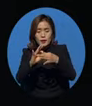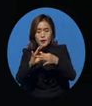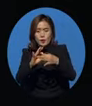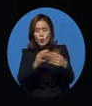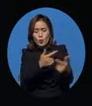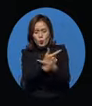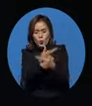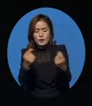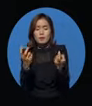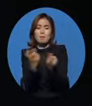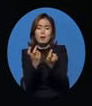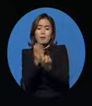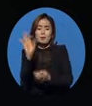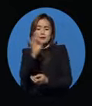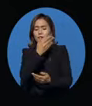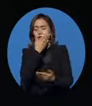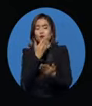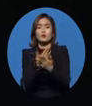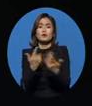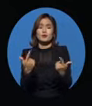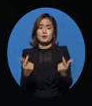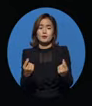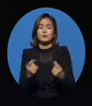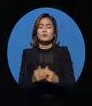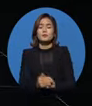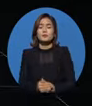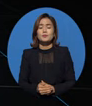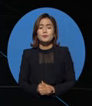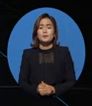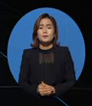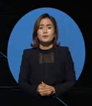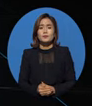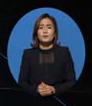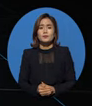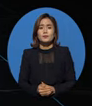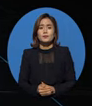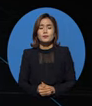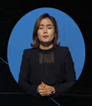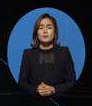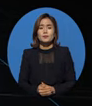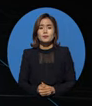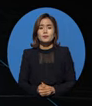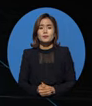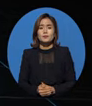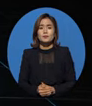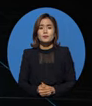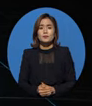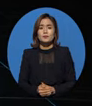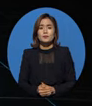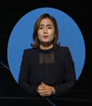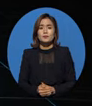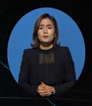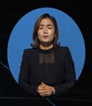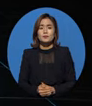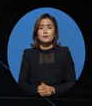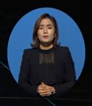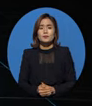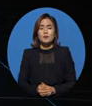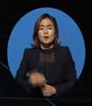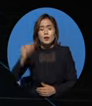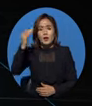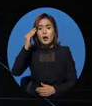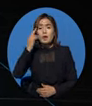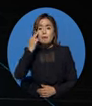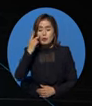방안을 갖는 것이 가장 중요하다 이렇게 생각하고 어 그런데 서 어 또 미 중 간의